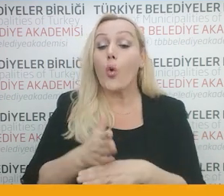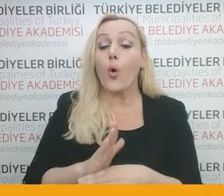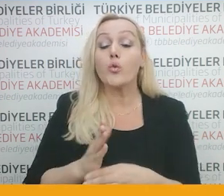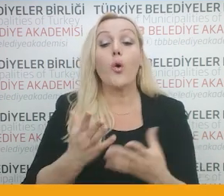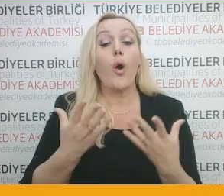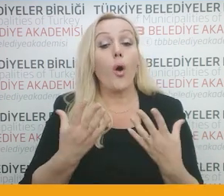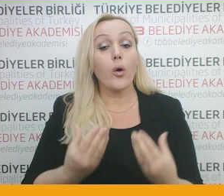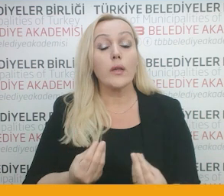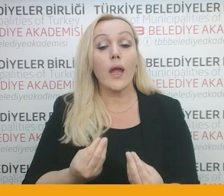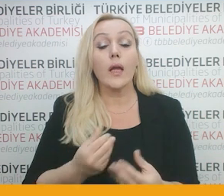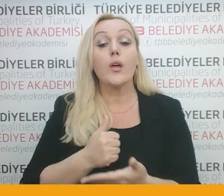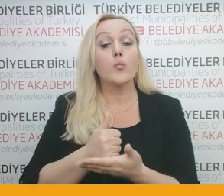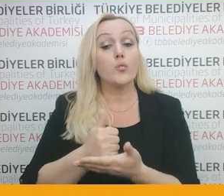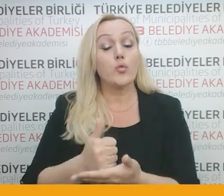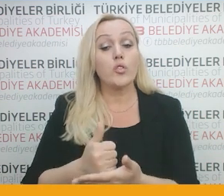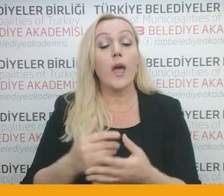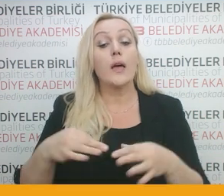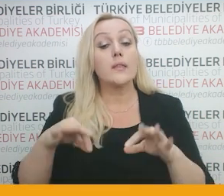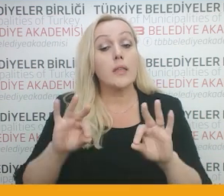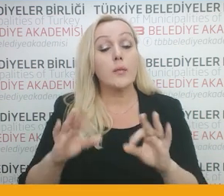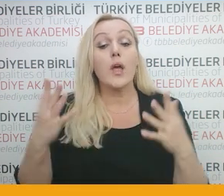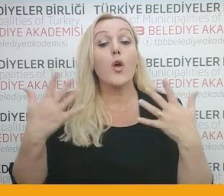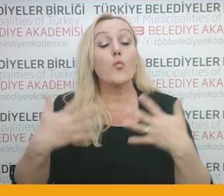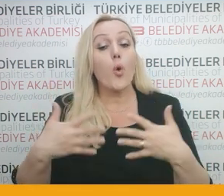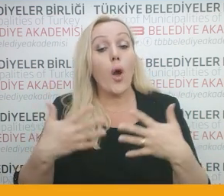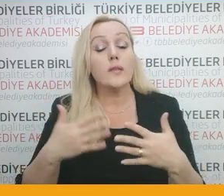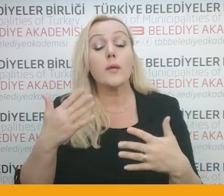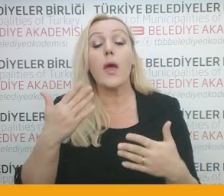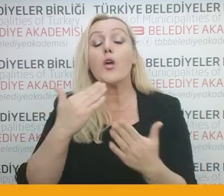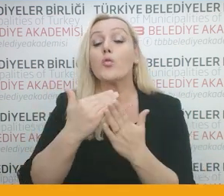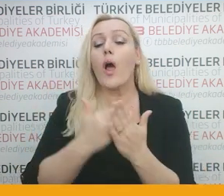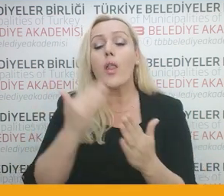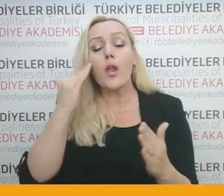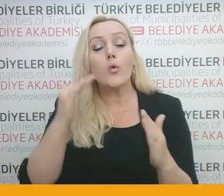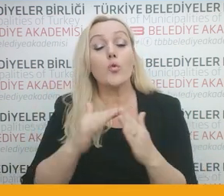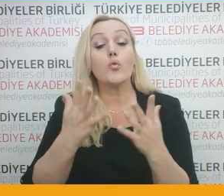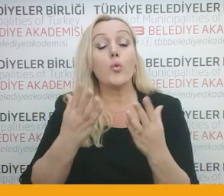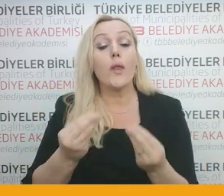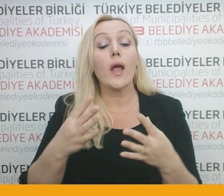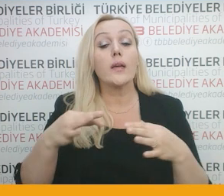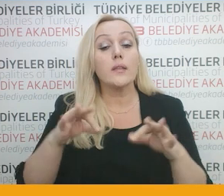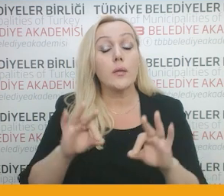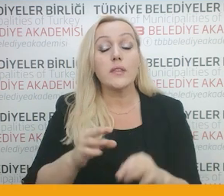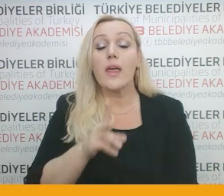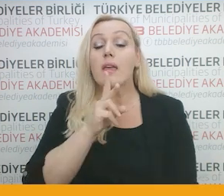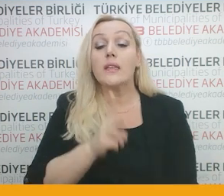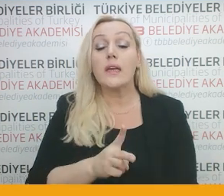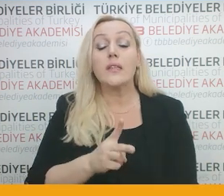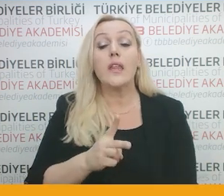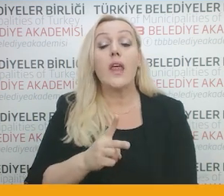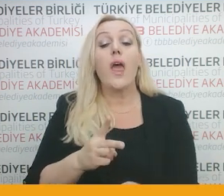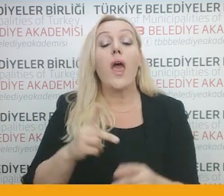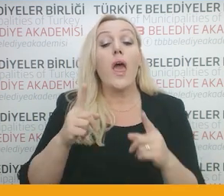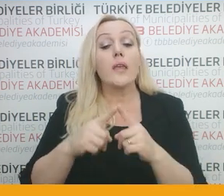şekilde bütçelenmesi, muhasebe ilkeleri çerçevesinde muhasebeleştirilmesi, kesin hesabın çıkarılmasına temel